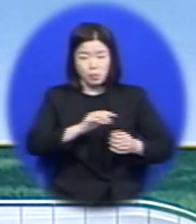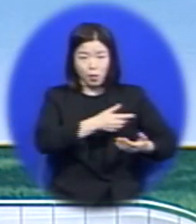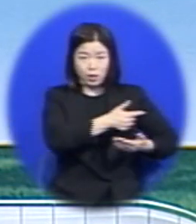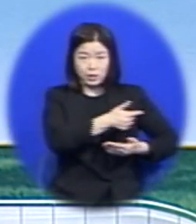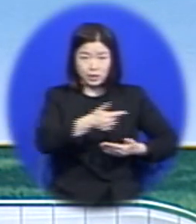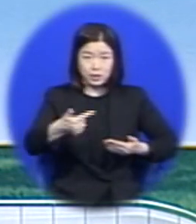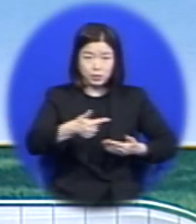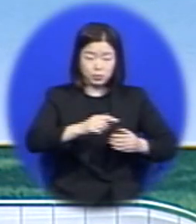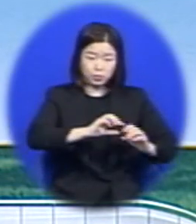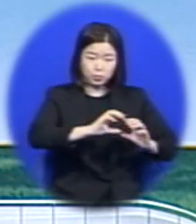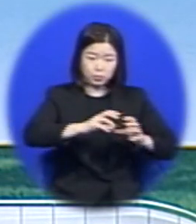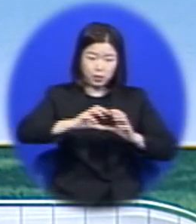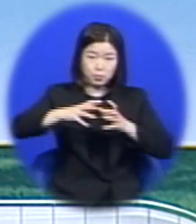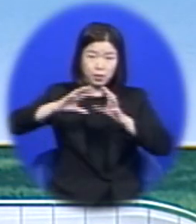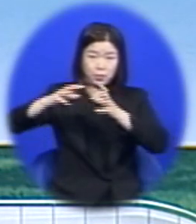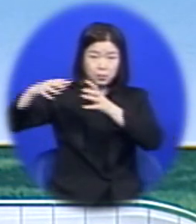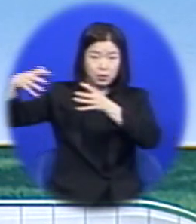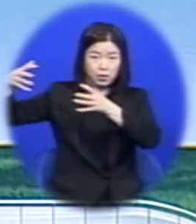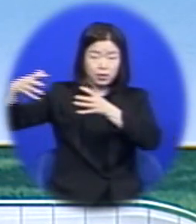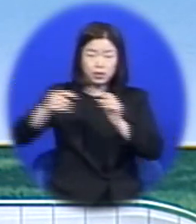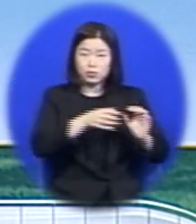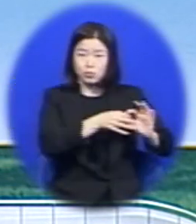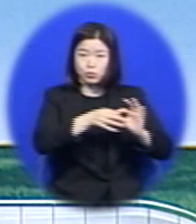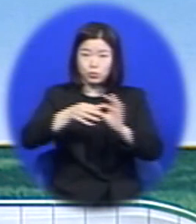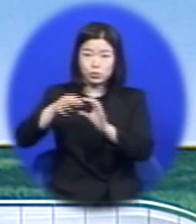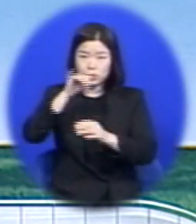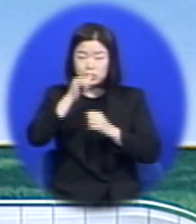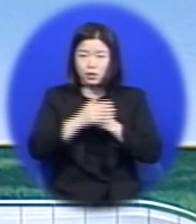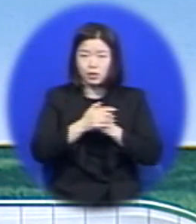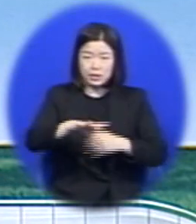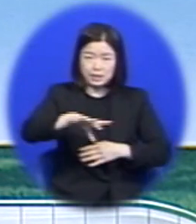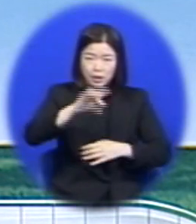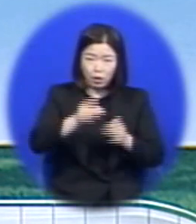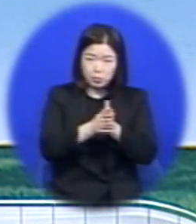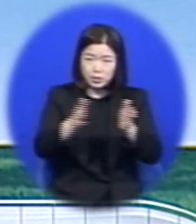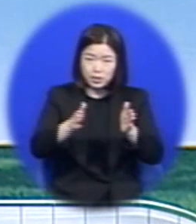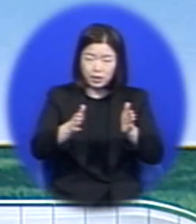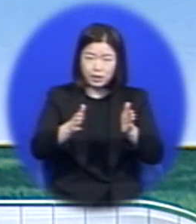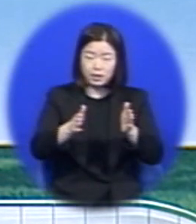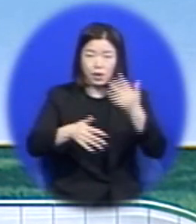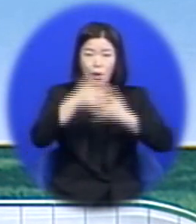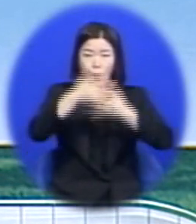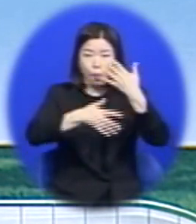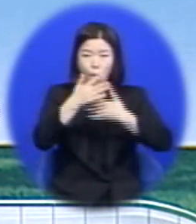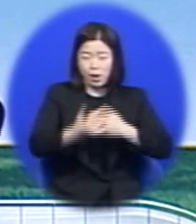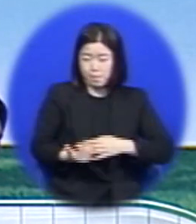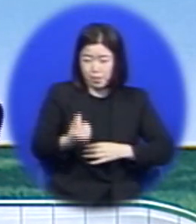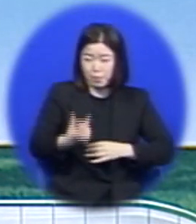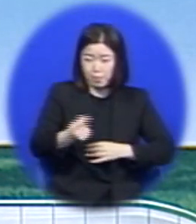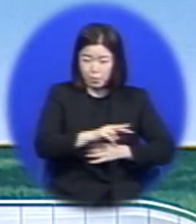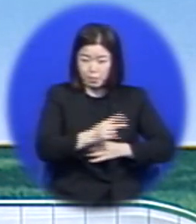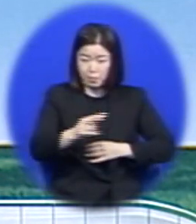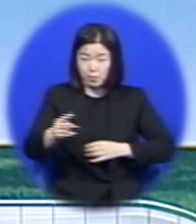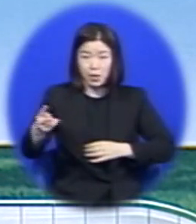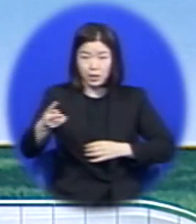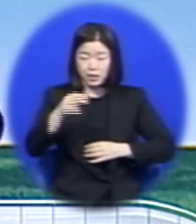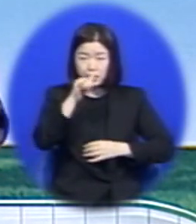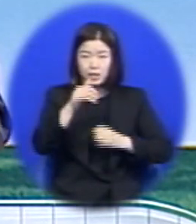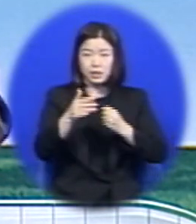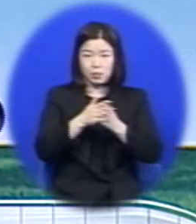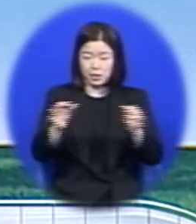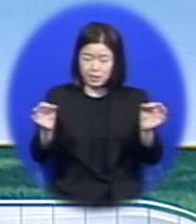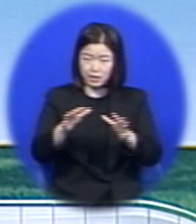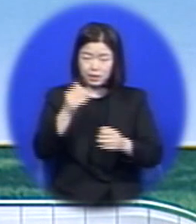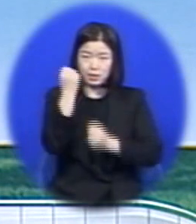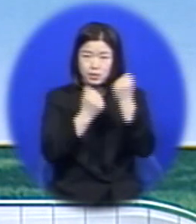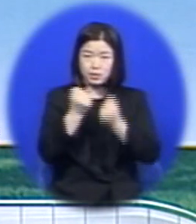쭉 나열해 주는 영상입니다. 처음 시작이 아주 화면이 빨리 전개되기 때문에 잠깐 설명을